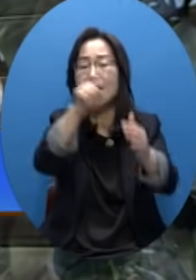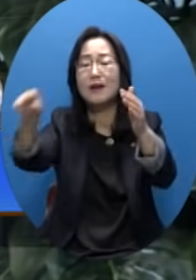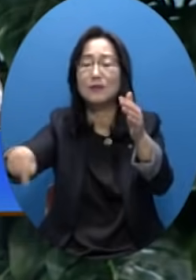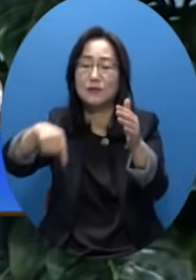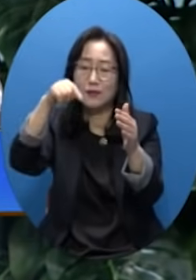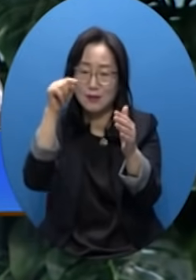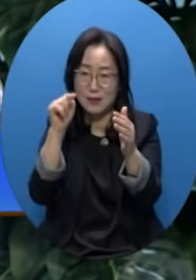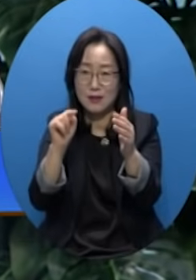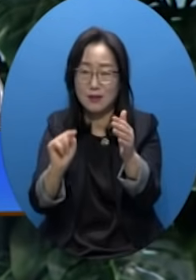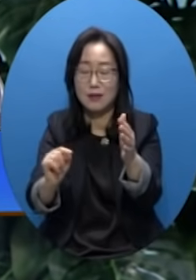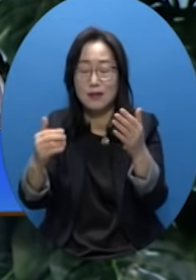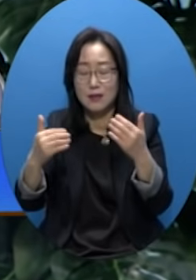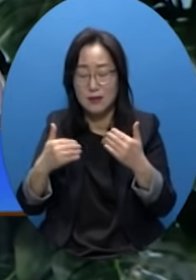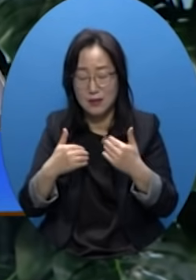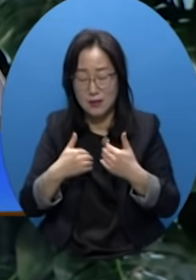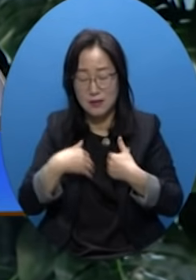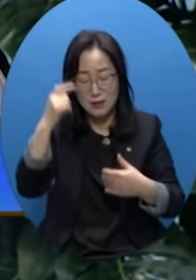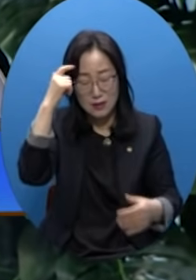or